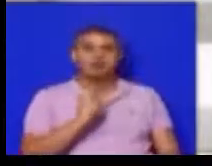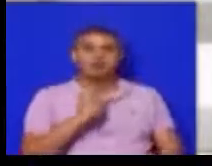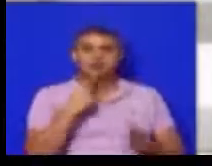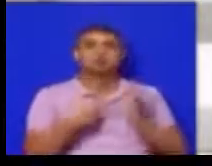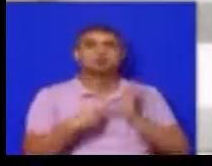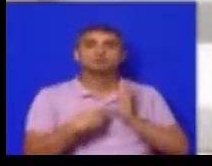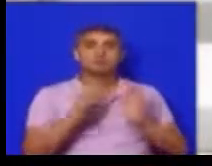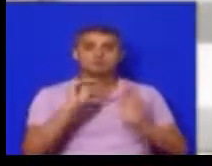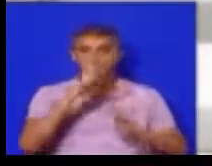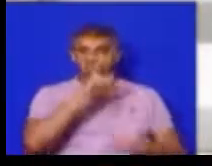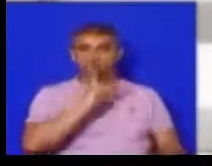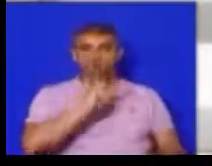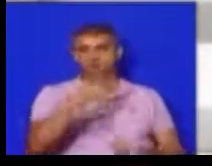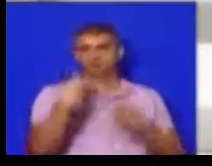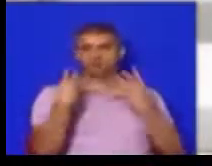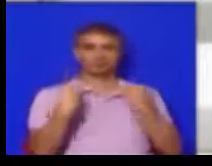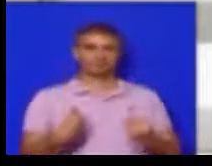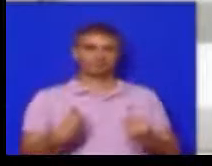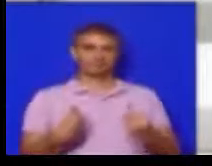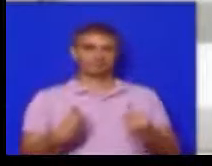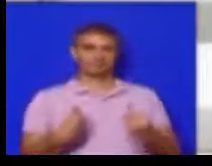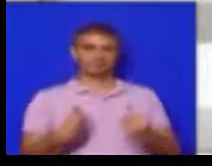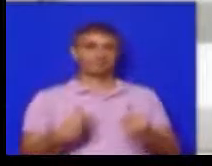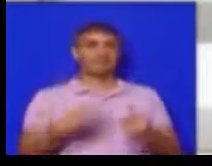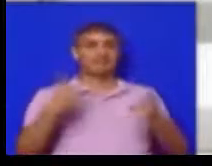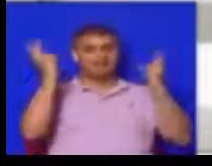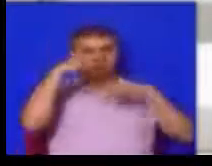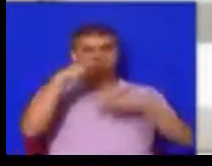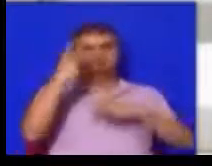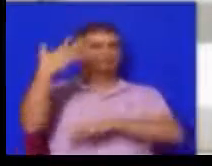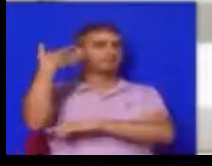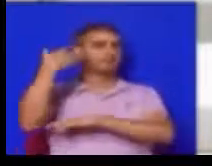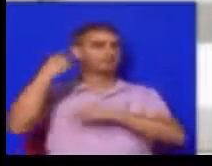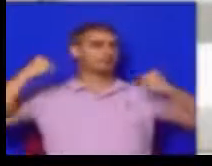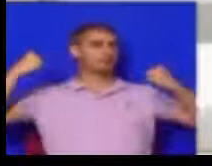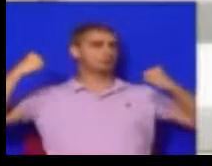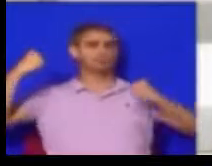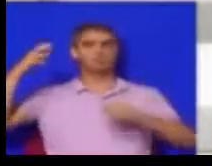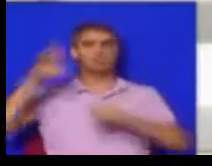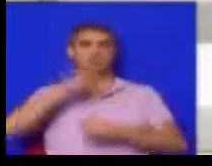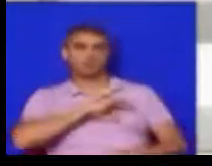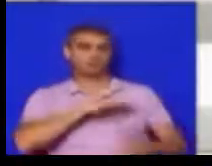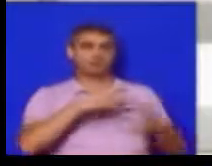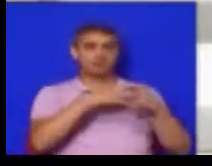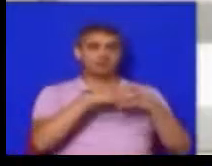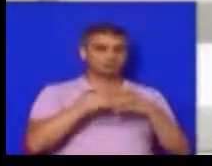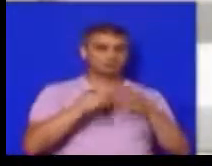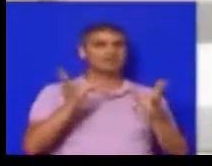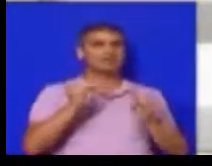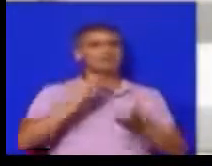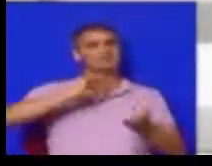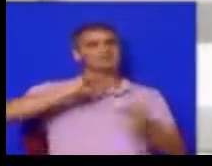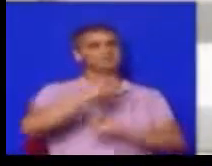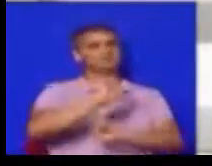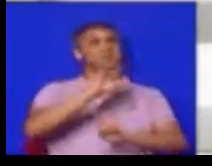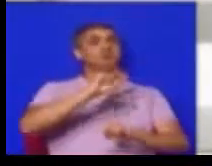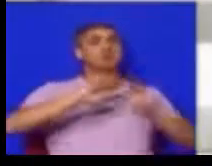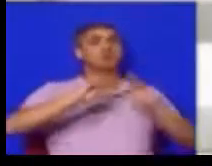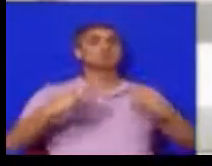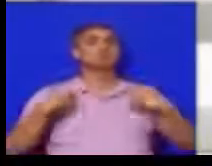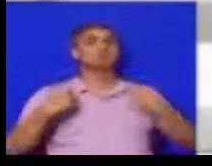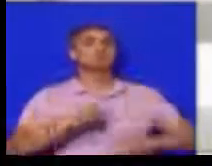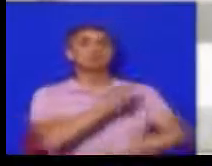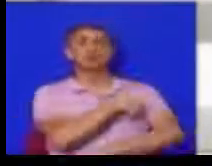הוא טוב, אני אגיד לך למה. הסכם בין שתי מעצמות העל, מגובה בהחלטת מועצת הביטחון, שאומר נשק